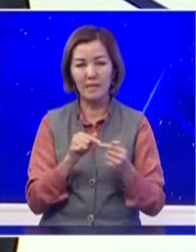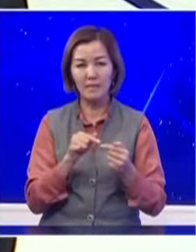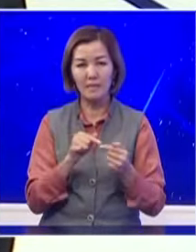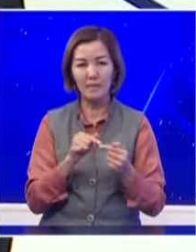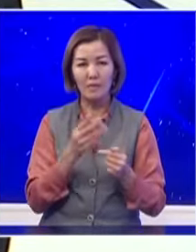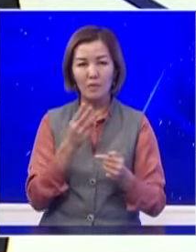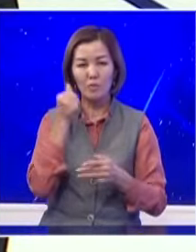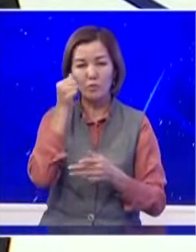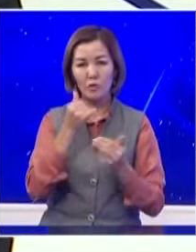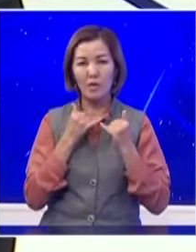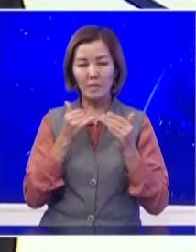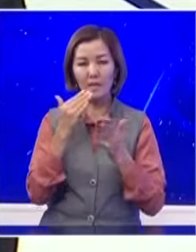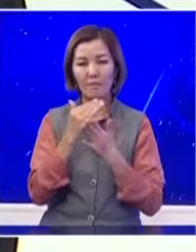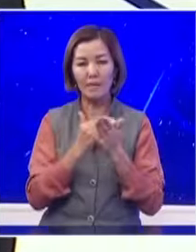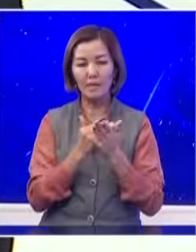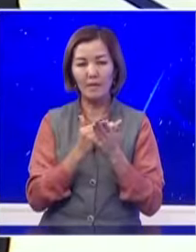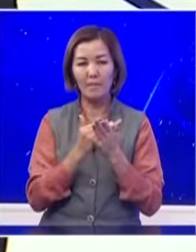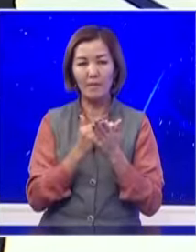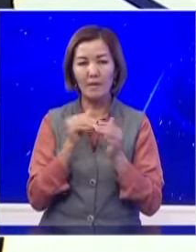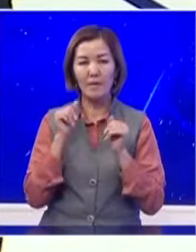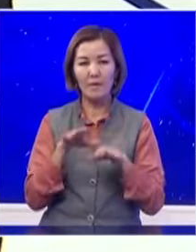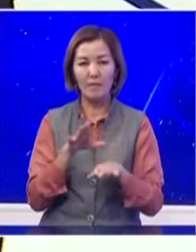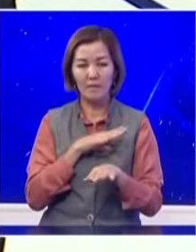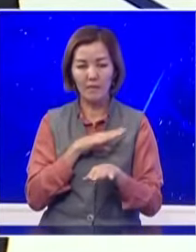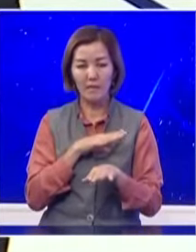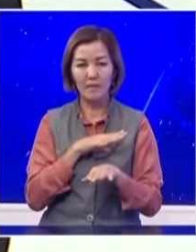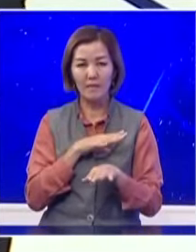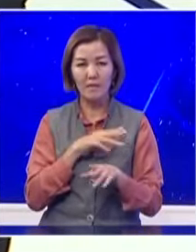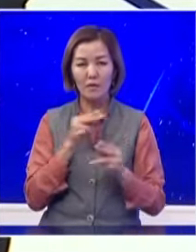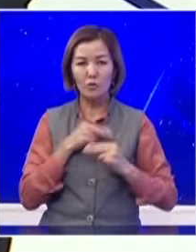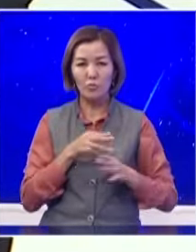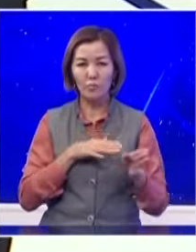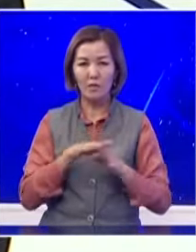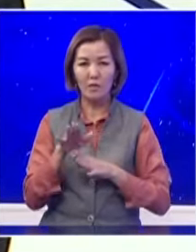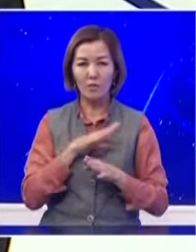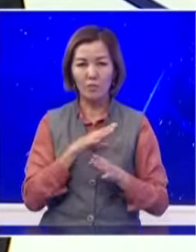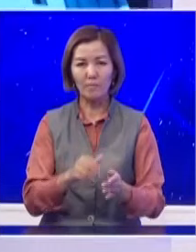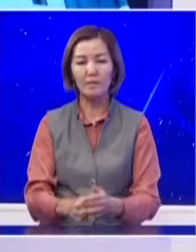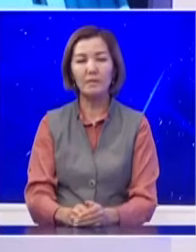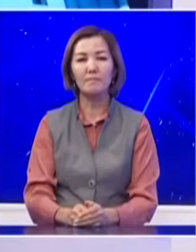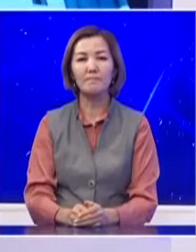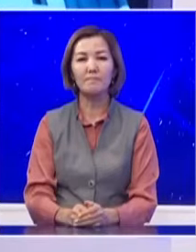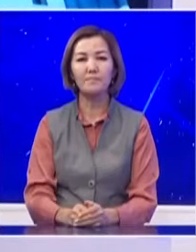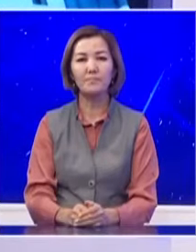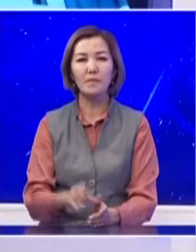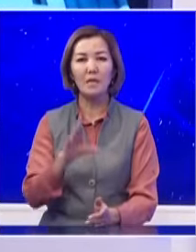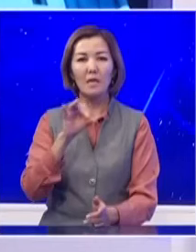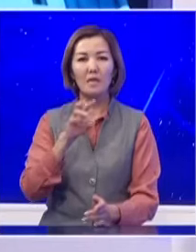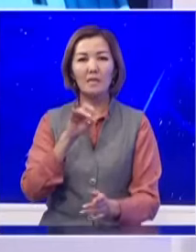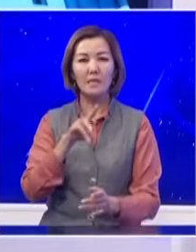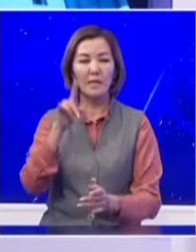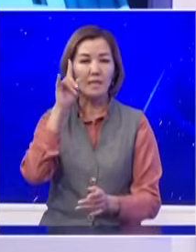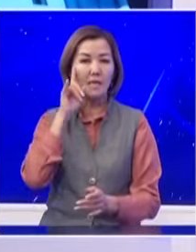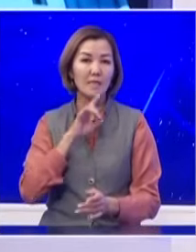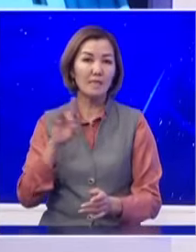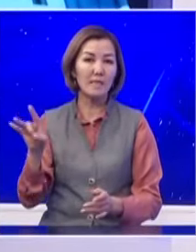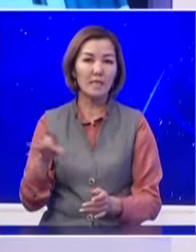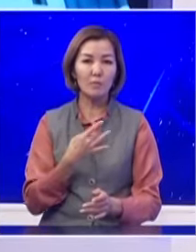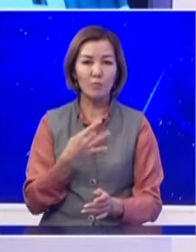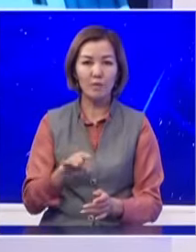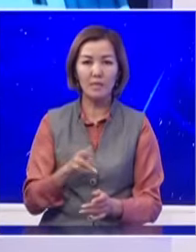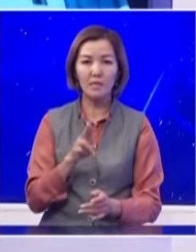3 жылға бағытталған кешенді жоспарға байланысты біз жұмыс атқарудамыз. Жаңа атап өткендей, Сенат